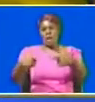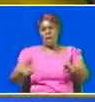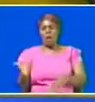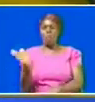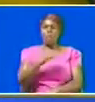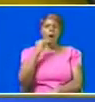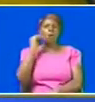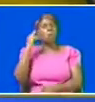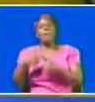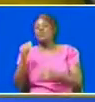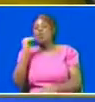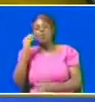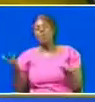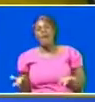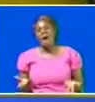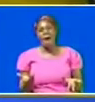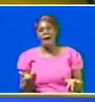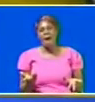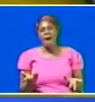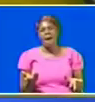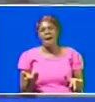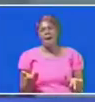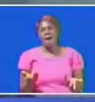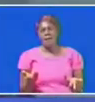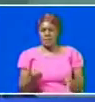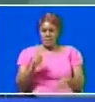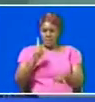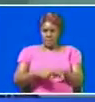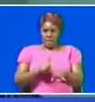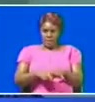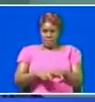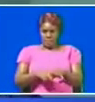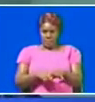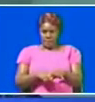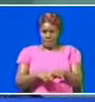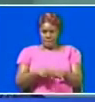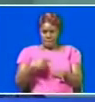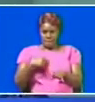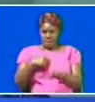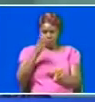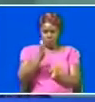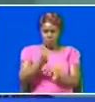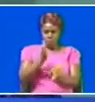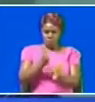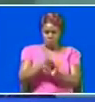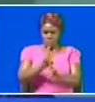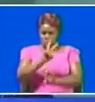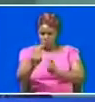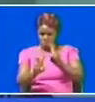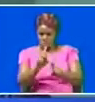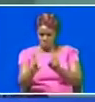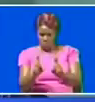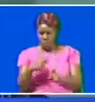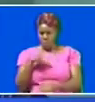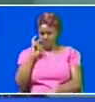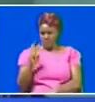nyumbani. Ila nyumbani ataka kurudi ni wapi? When I was doing the psychosocial assessment, she told